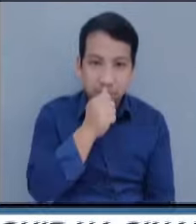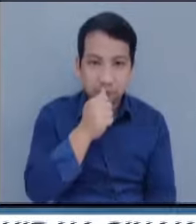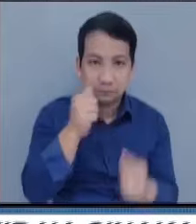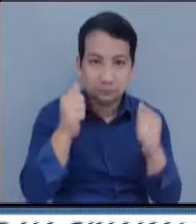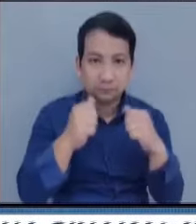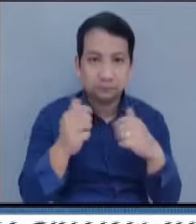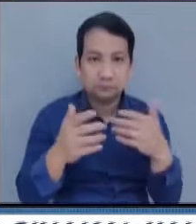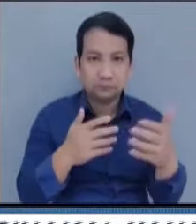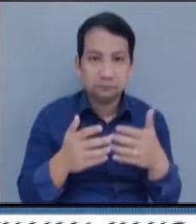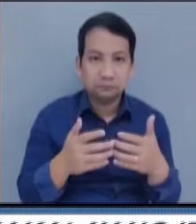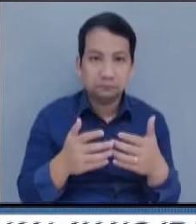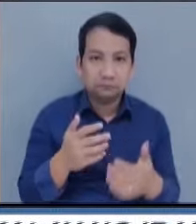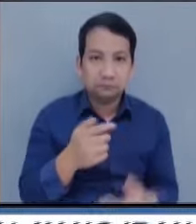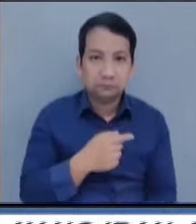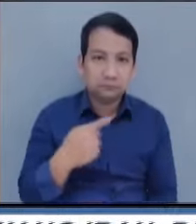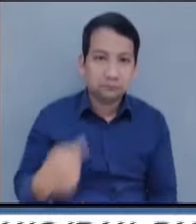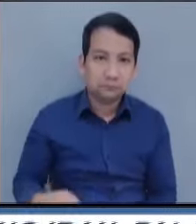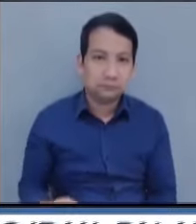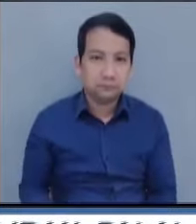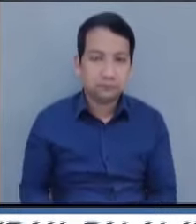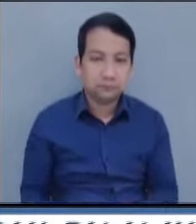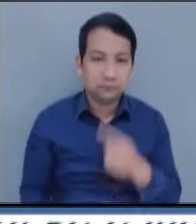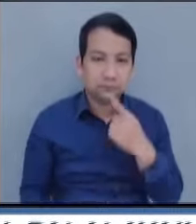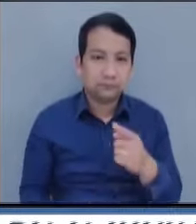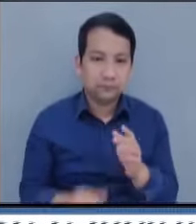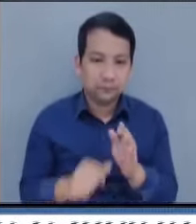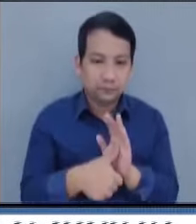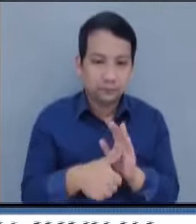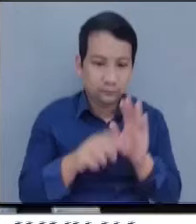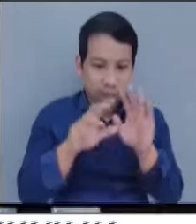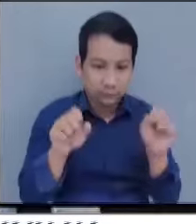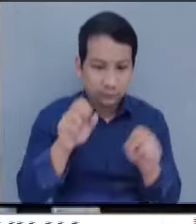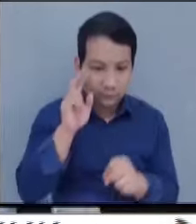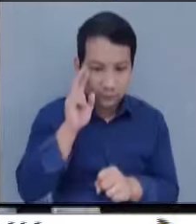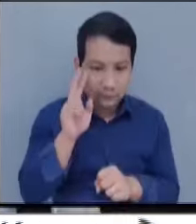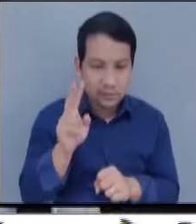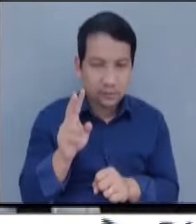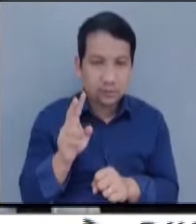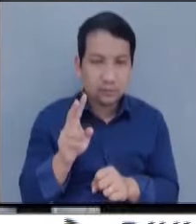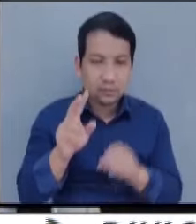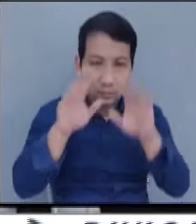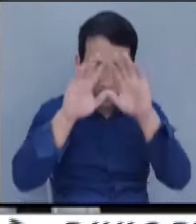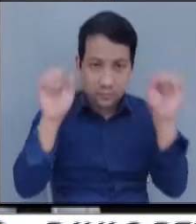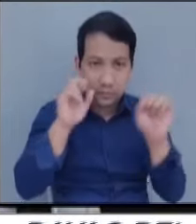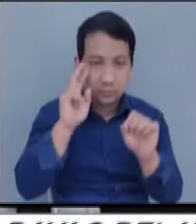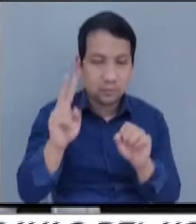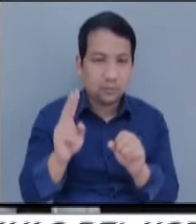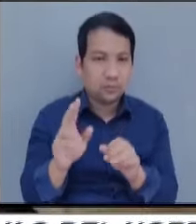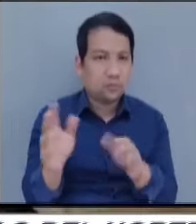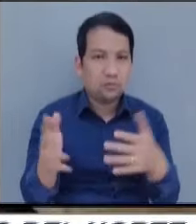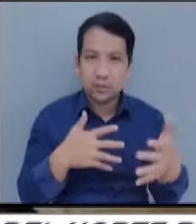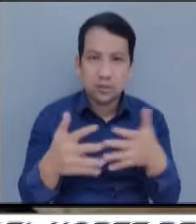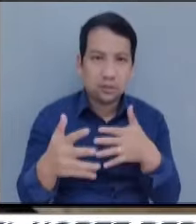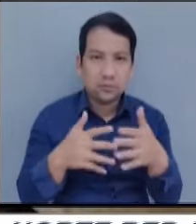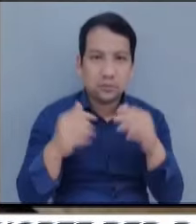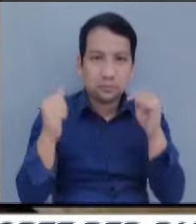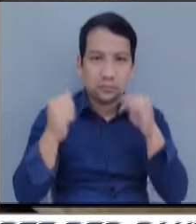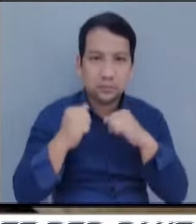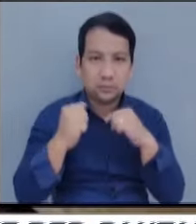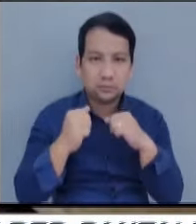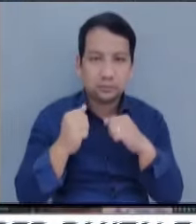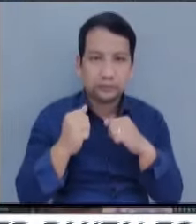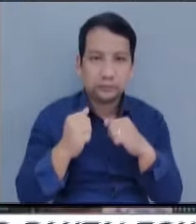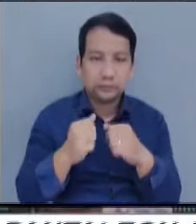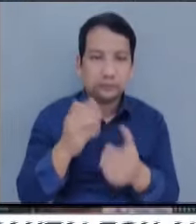China Sea binigyang diin ni Pangulong Ferdinand R Marcos JR na pinawawalang bisa niya ang anumang kasunduan na posibleng pinasok ng